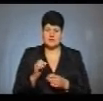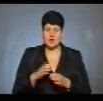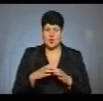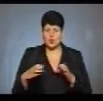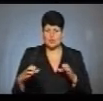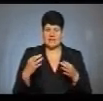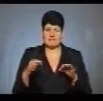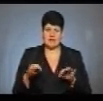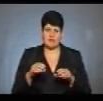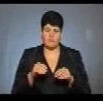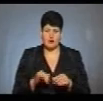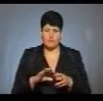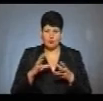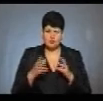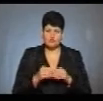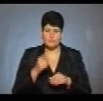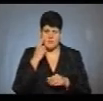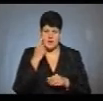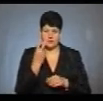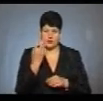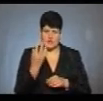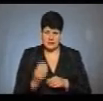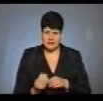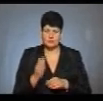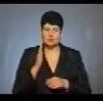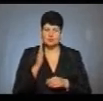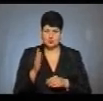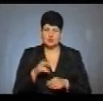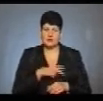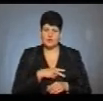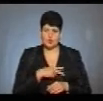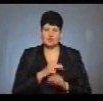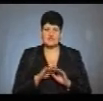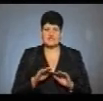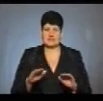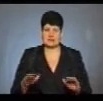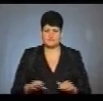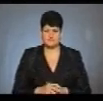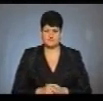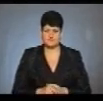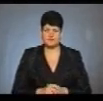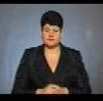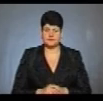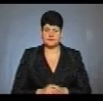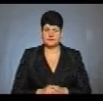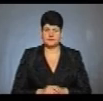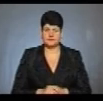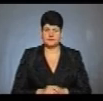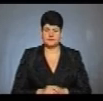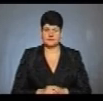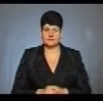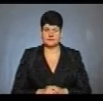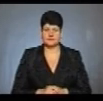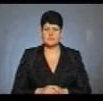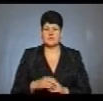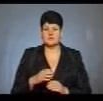вільні вправи. По сумі балі 2 днів будуть нагороджуватись діти. Світлана Лазорик, Андрій Прокопів. Новини